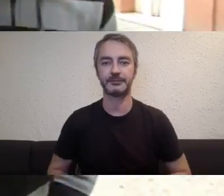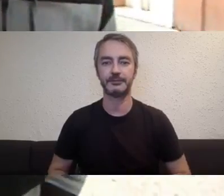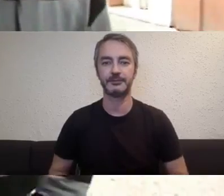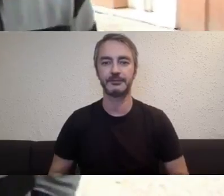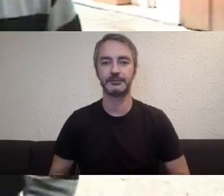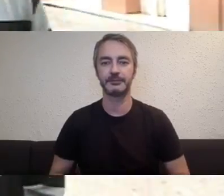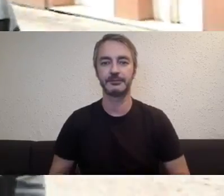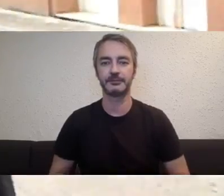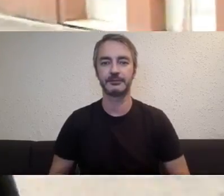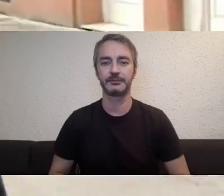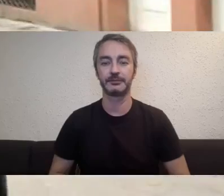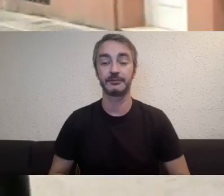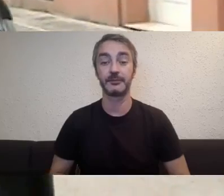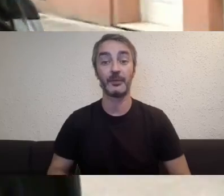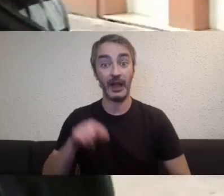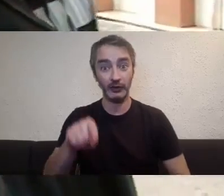Casa després de Cosdeu.